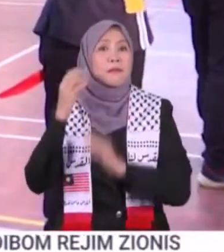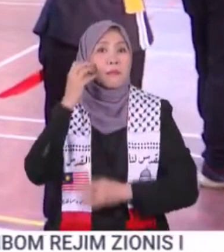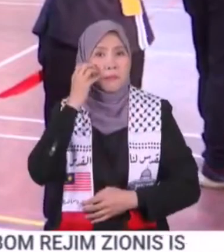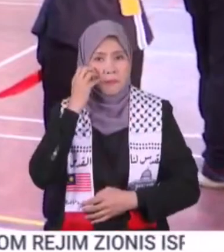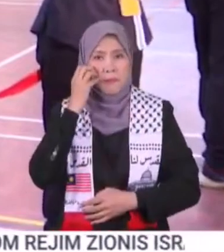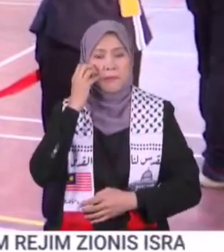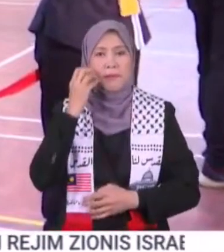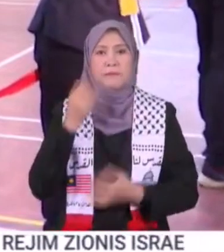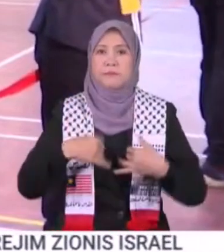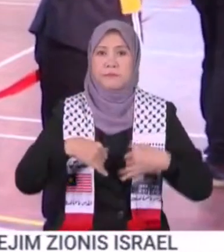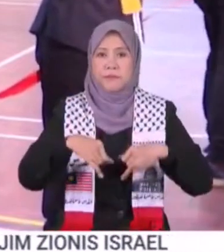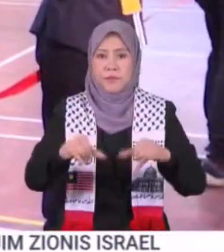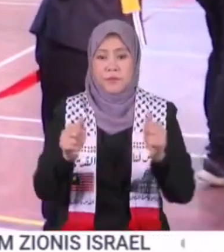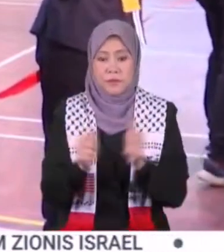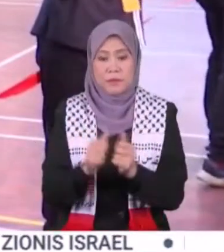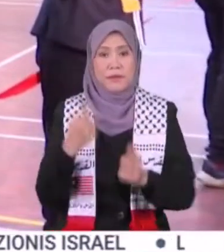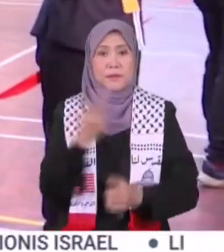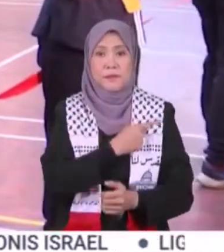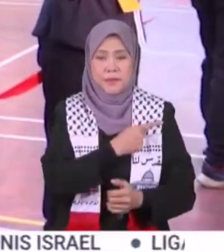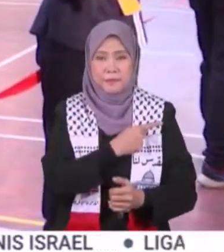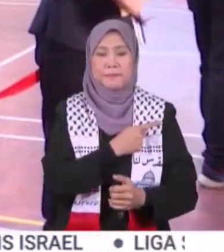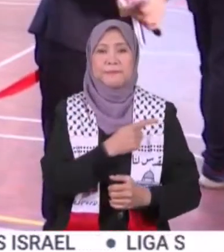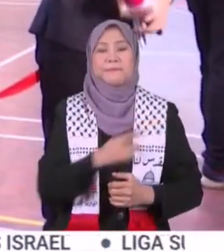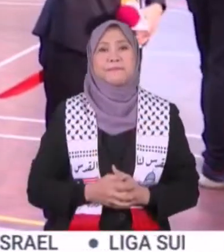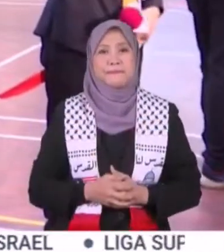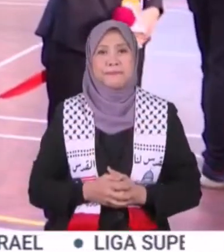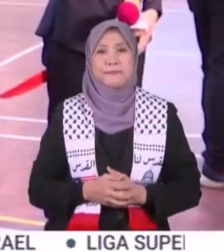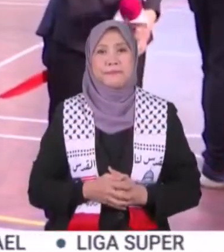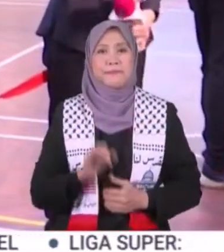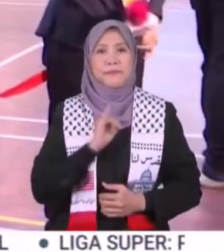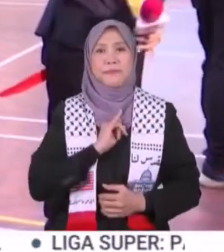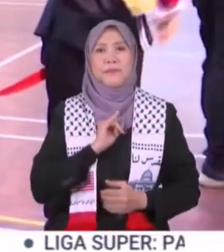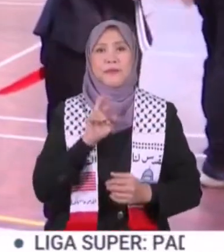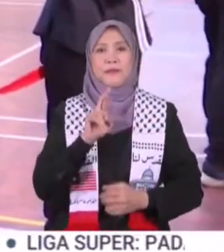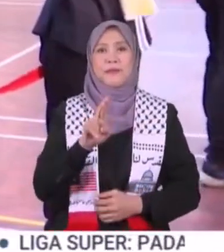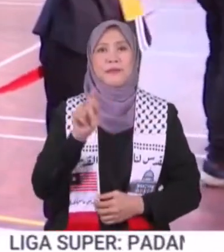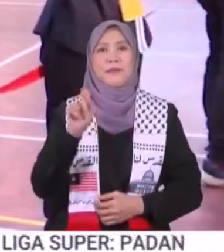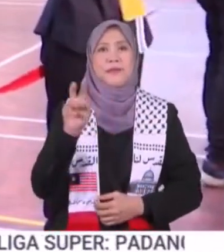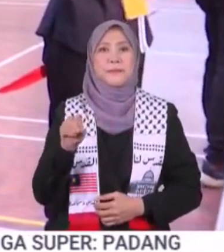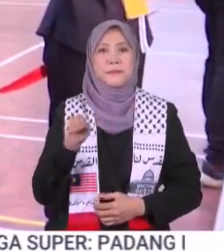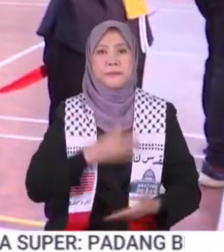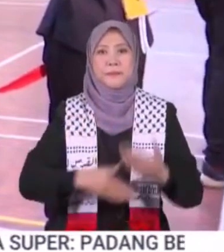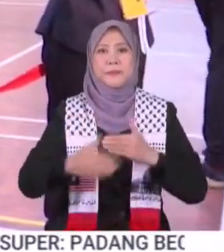ini. Terus bersama kami dari semasa ke semasa. Ya, saya di RTM,